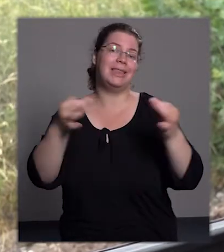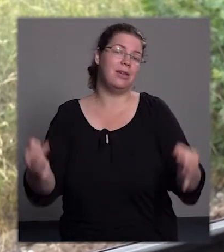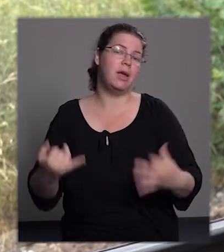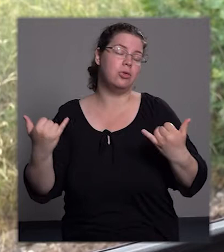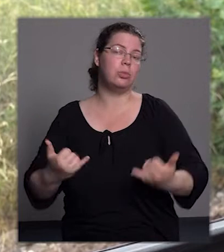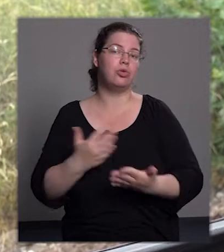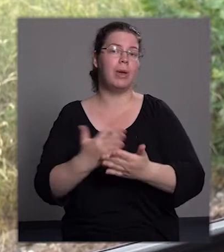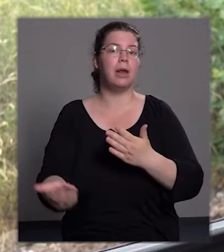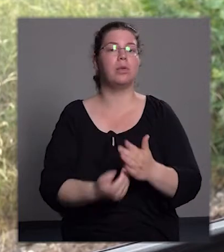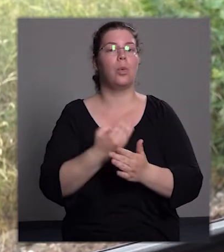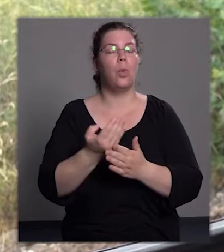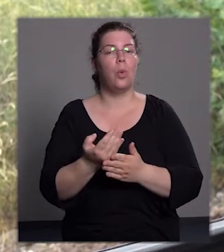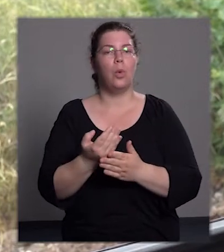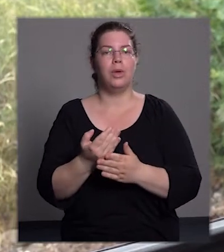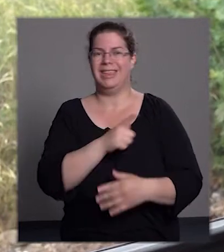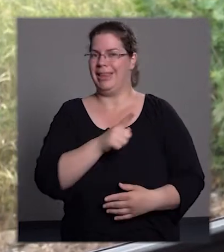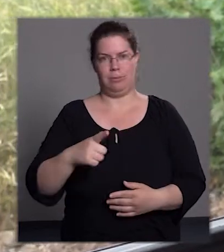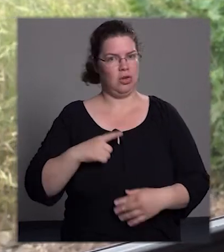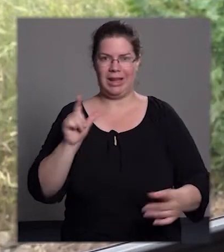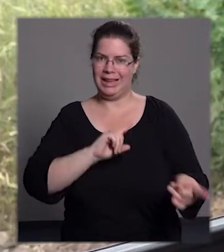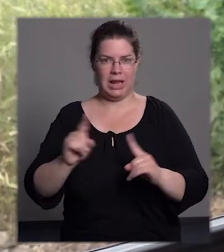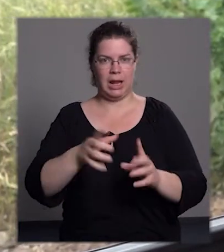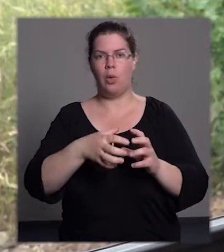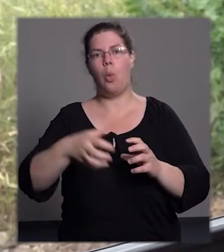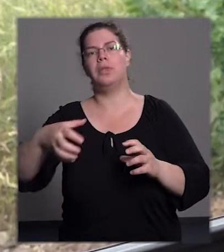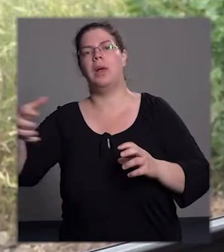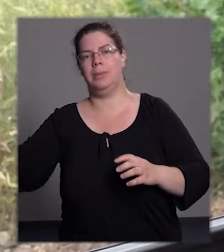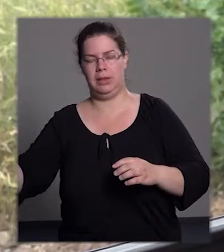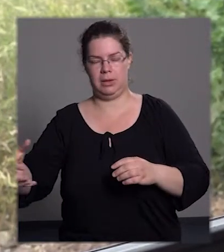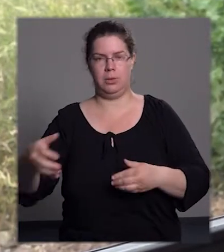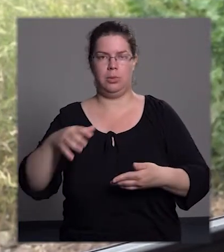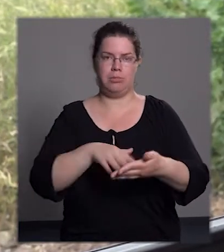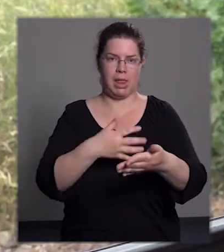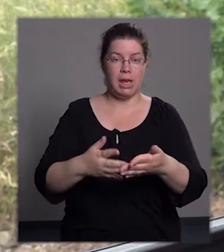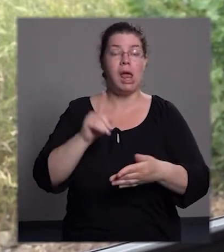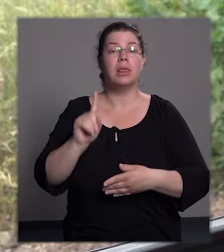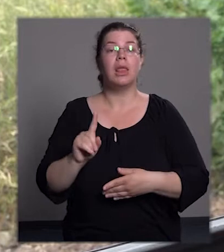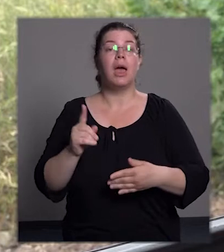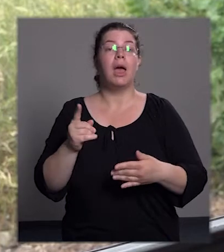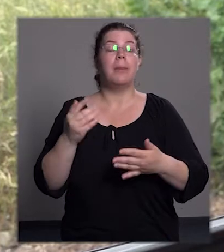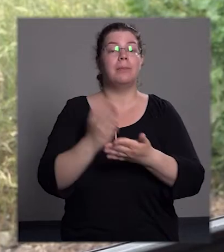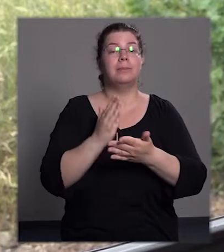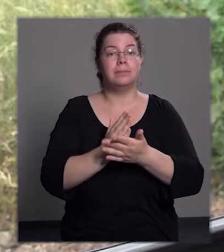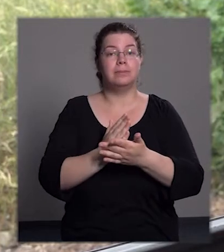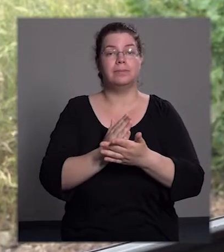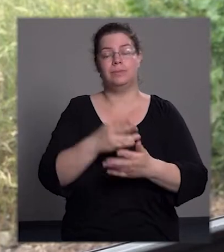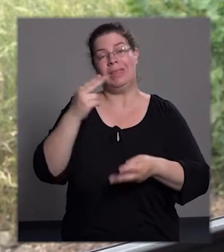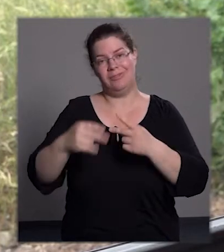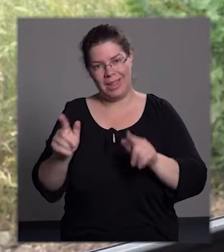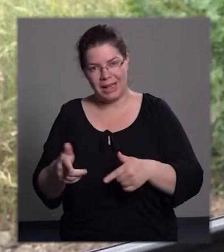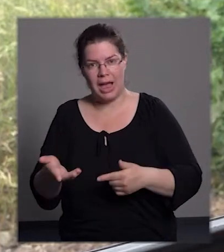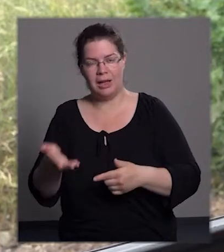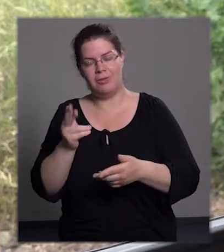már nem csak ideiglenesen hosszabbítgatott menetrend, ami szerint ezentúl véglegesen a keleti